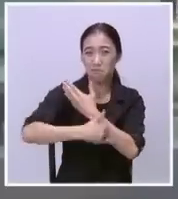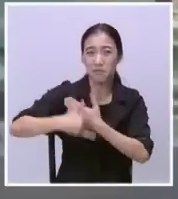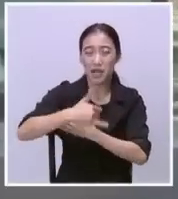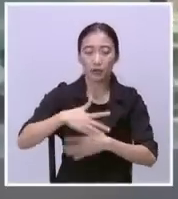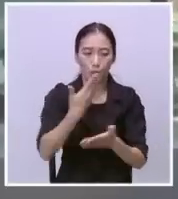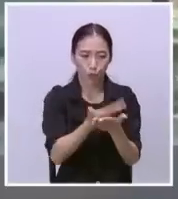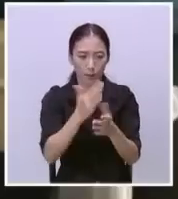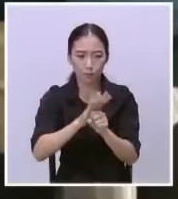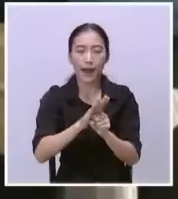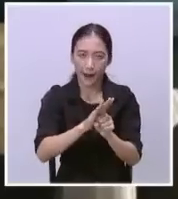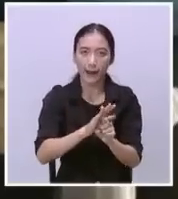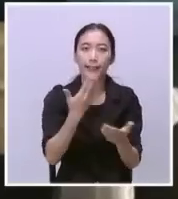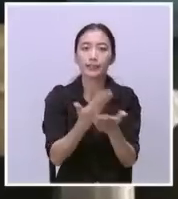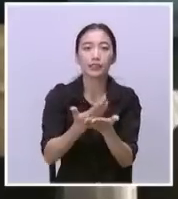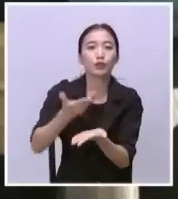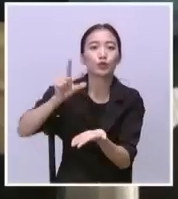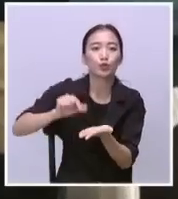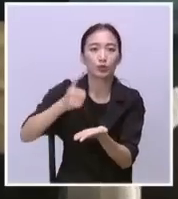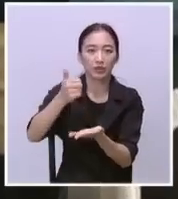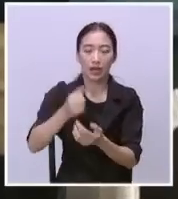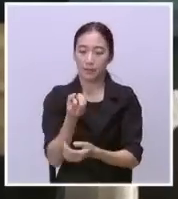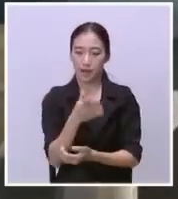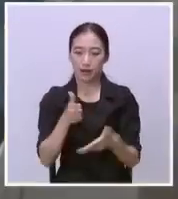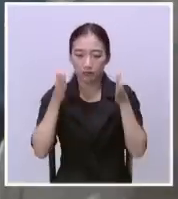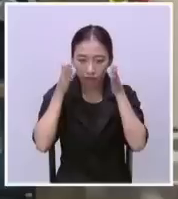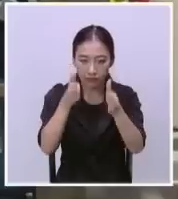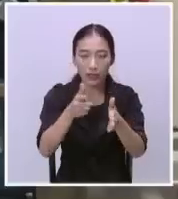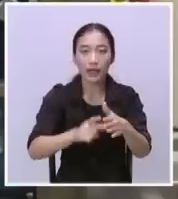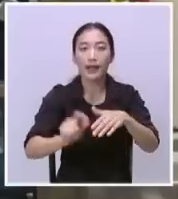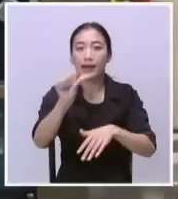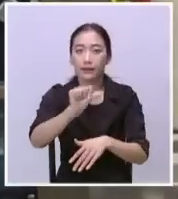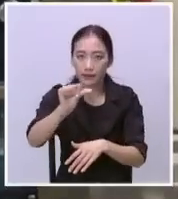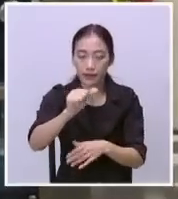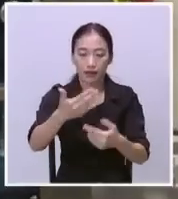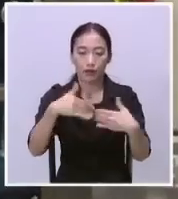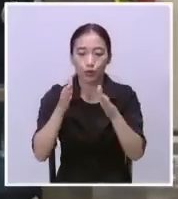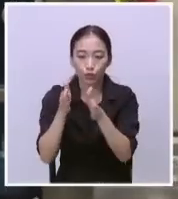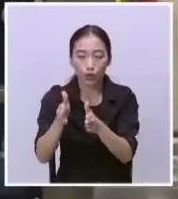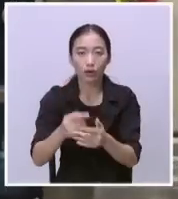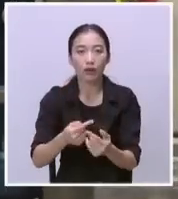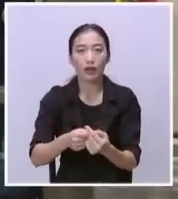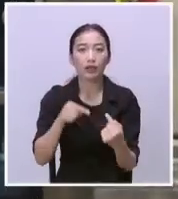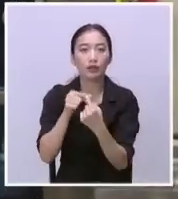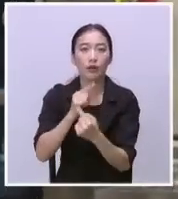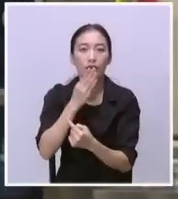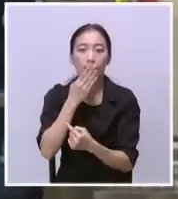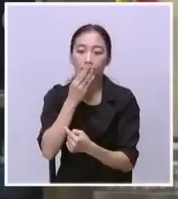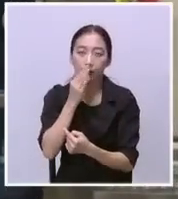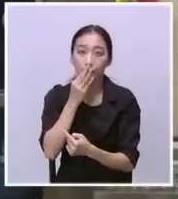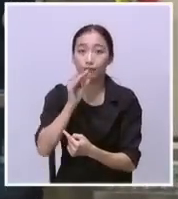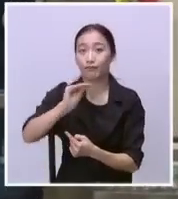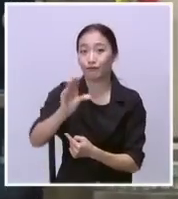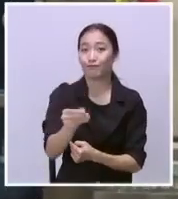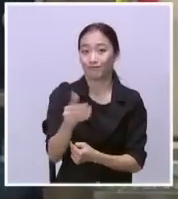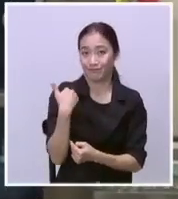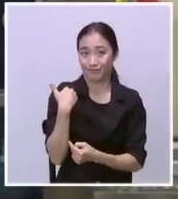ะคะซึ่งแน่นอนก็อยู่ในเอเชียแล้วก็แอฟริกาเป็นหลักค่ะแต่ว่าตอนนี้มันมีปัญหาแทรกซ้อนเพิ่มขึ้นมาก็คือเรื่องของแอสตราเซเนกานั่นเองนะคะ